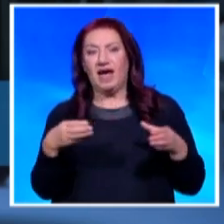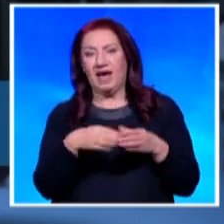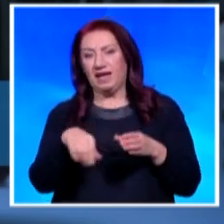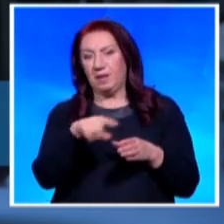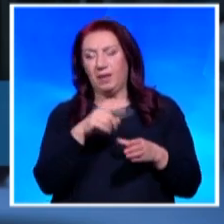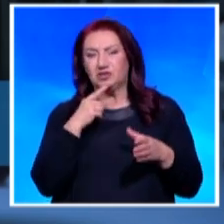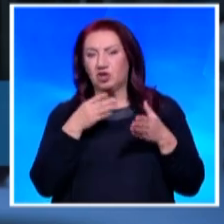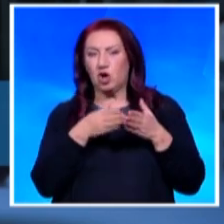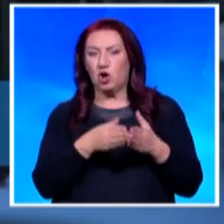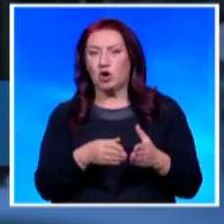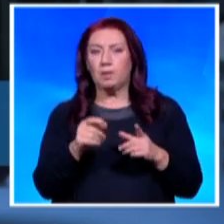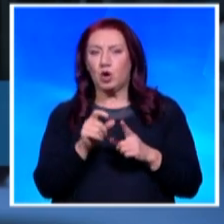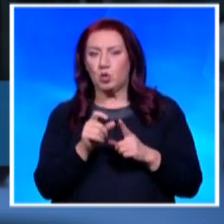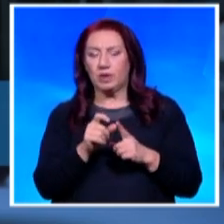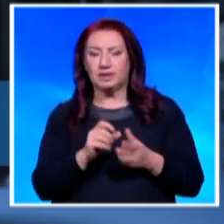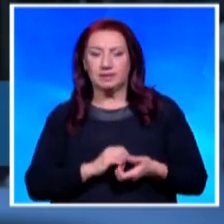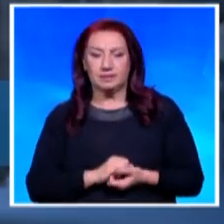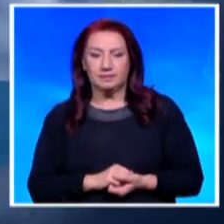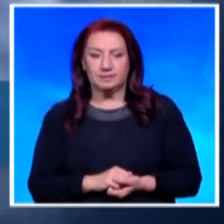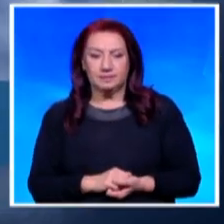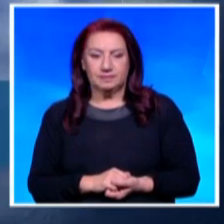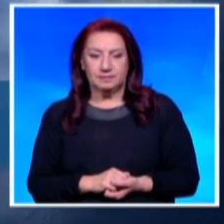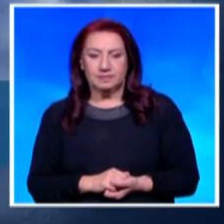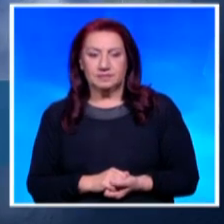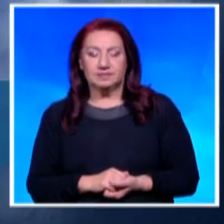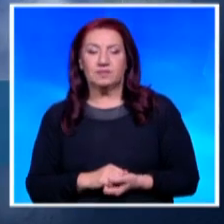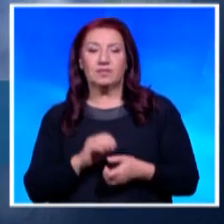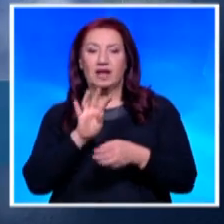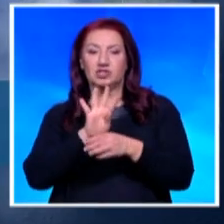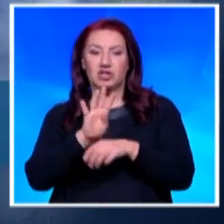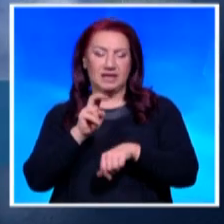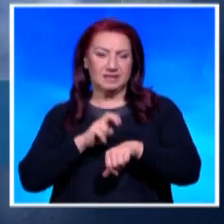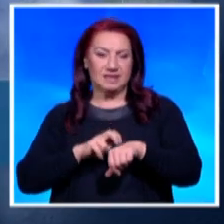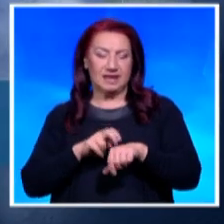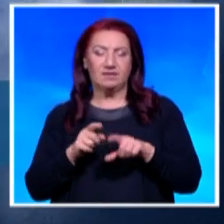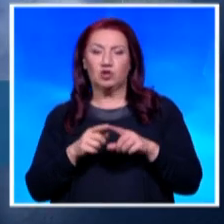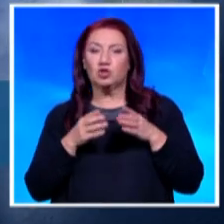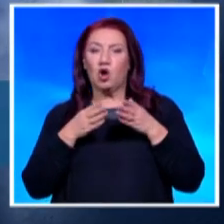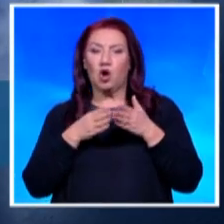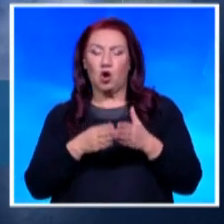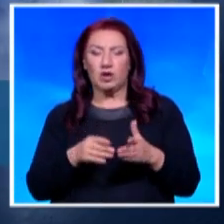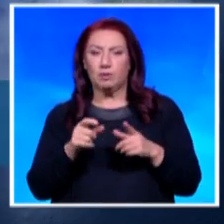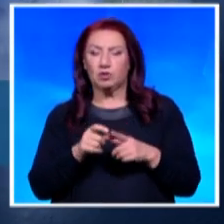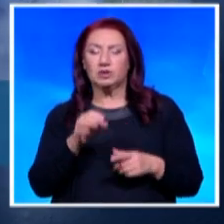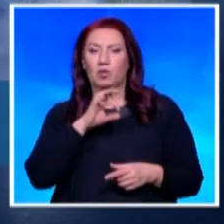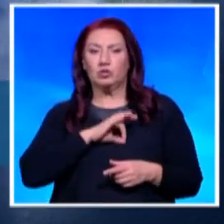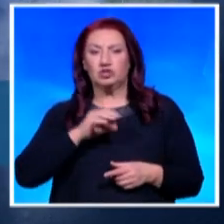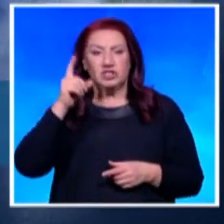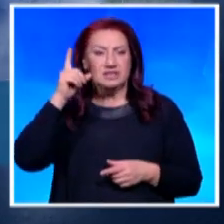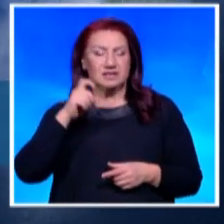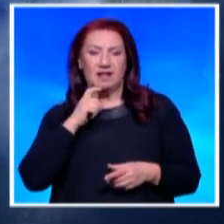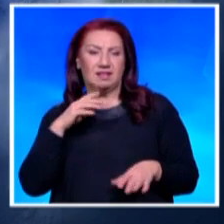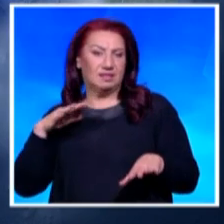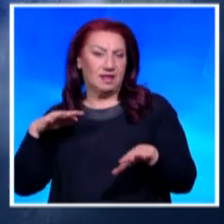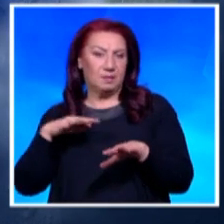Руен. Детайлите в репортажа. На 14 декември от кораба Руен е получен сигнал за нападение от неизвестни. Атаката става